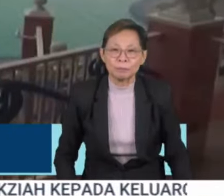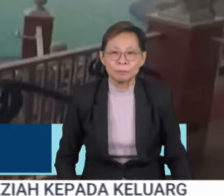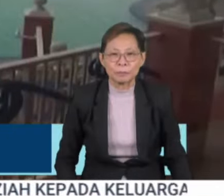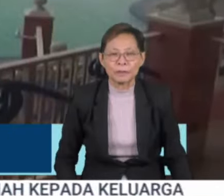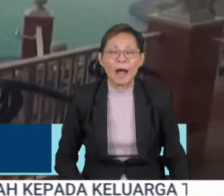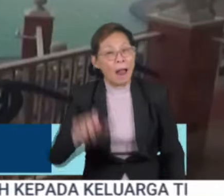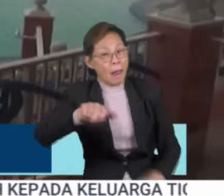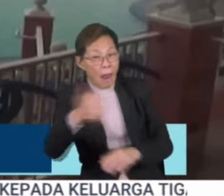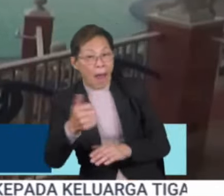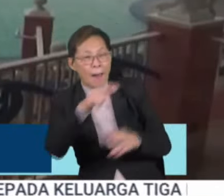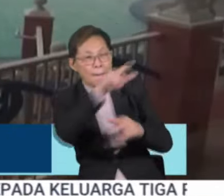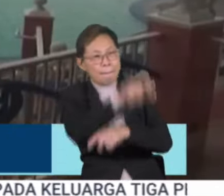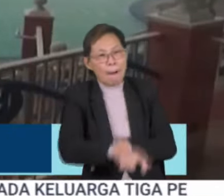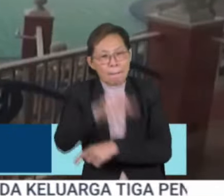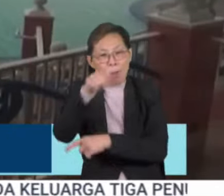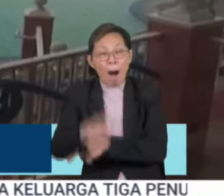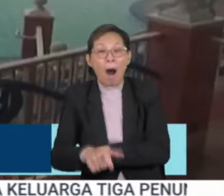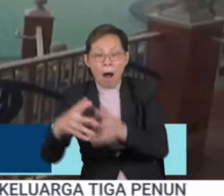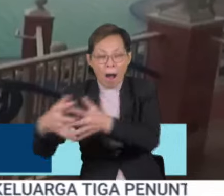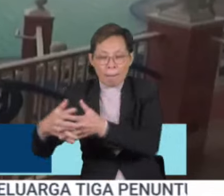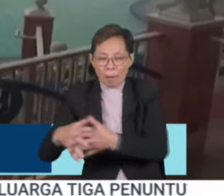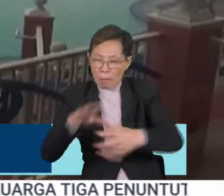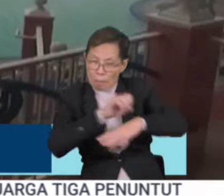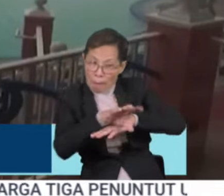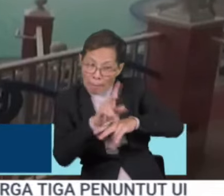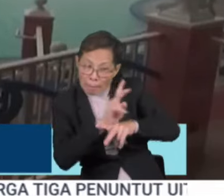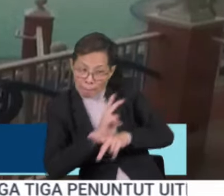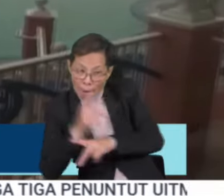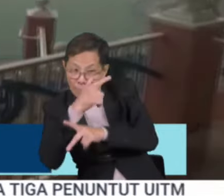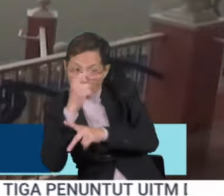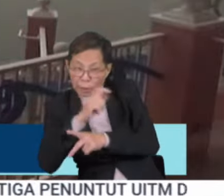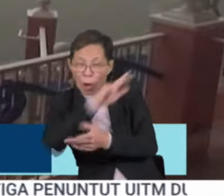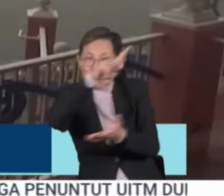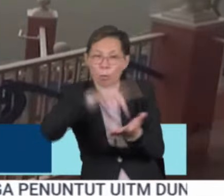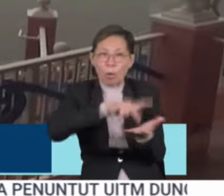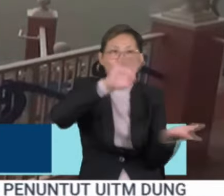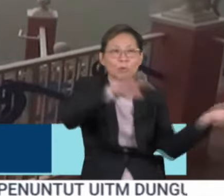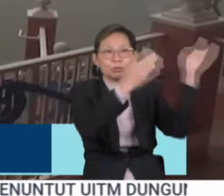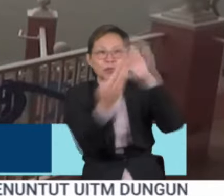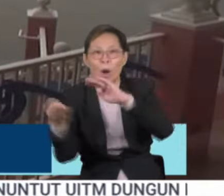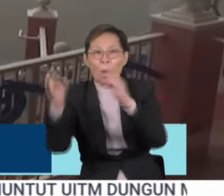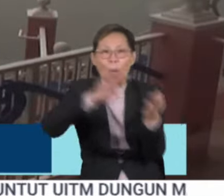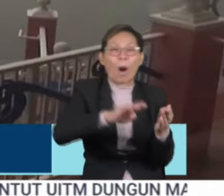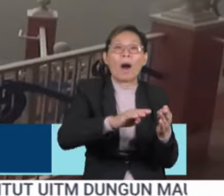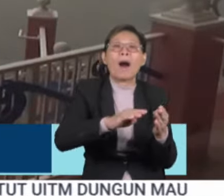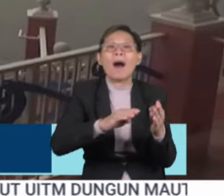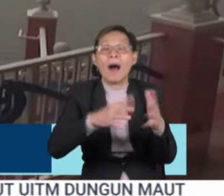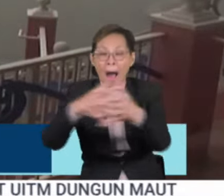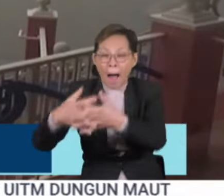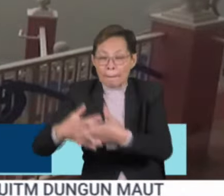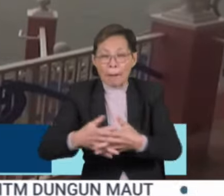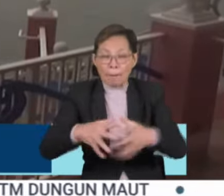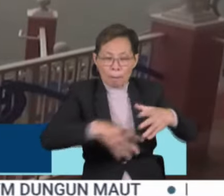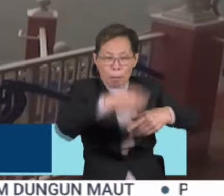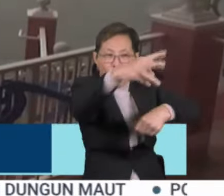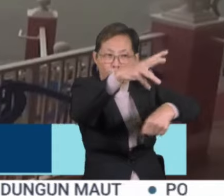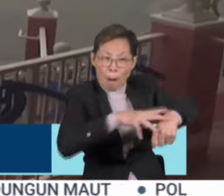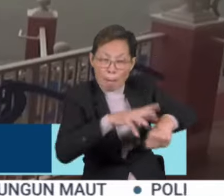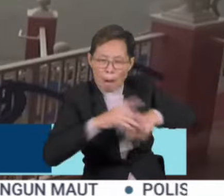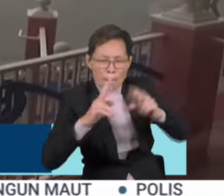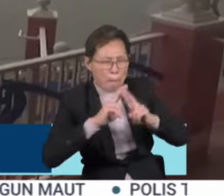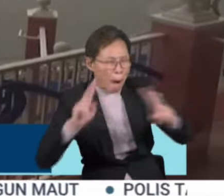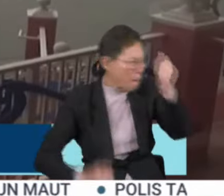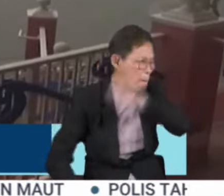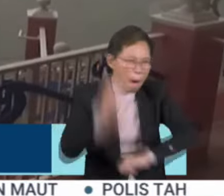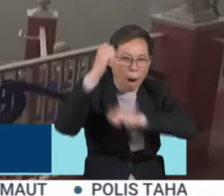Dalam perkembangan lain, penduduk Florida dinasihat berwaspada selepas Pusat Taufan Kebangsaan Amerika Syarikat mengeluarkan amaran amat